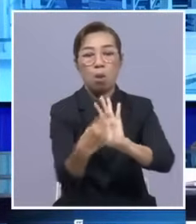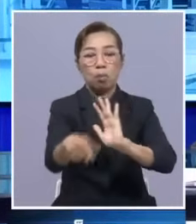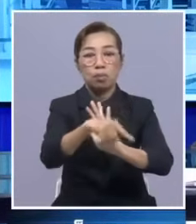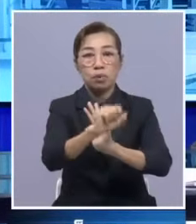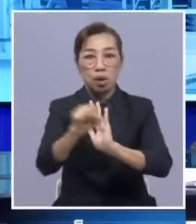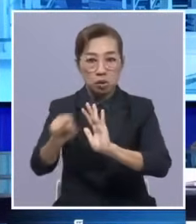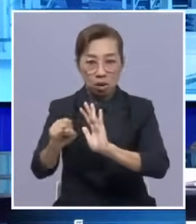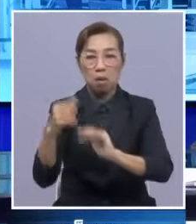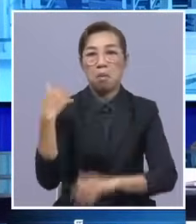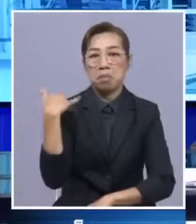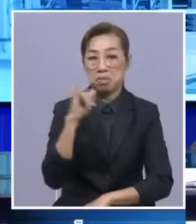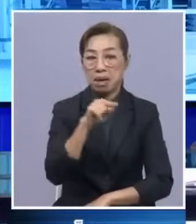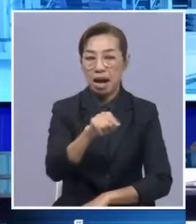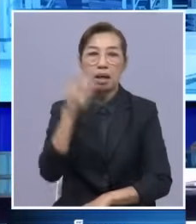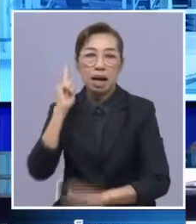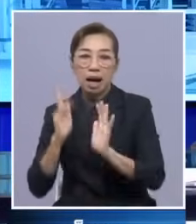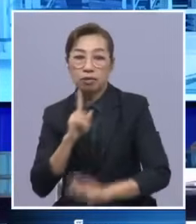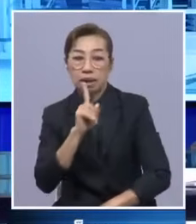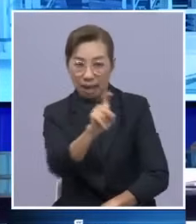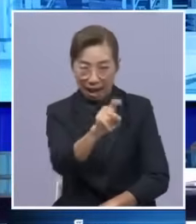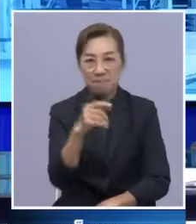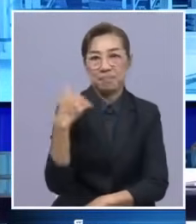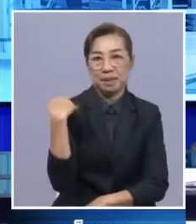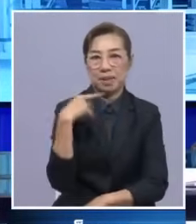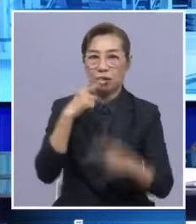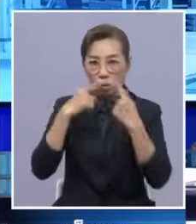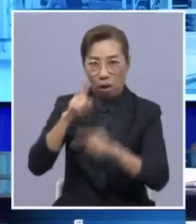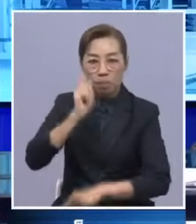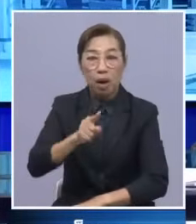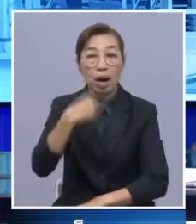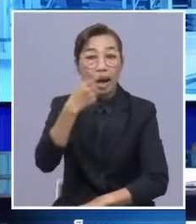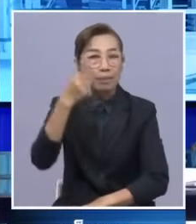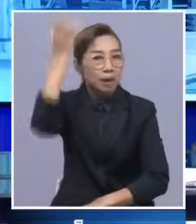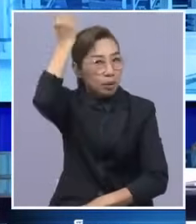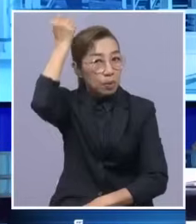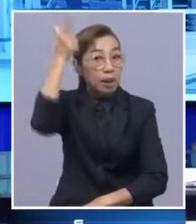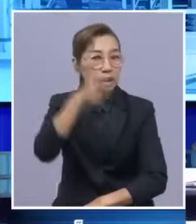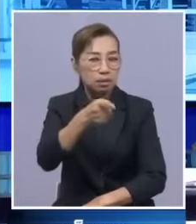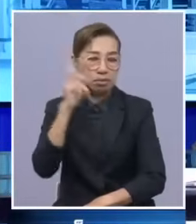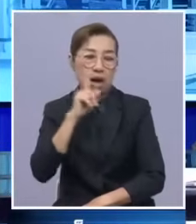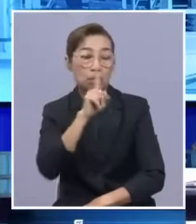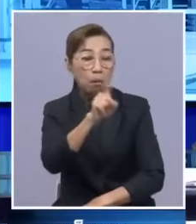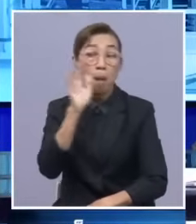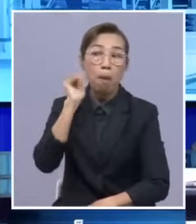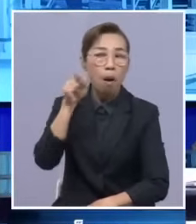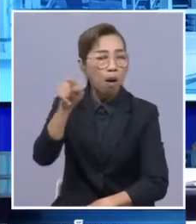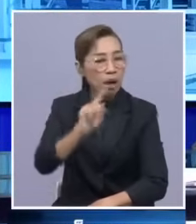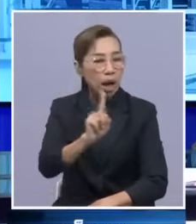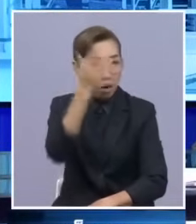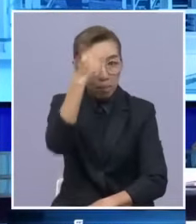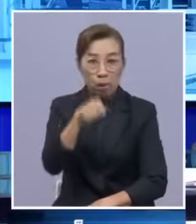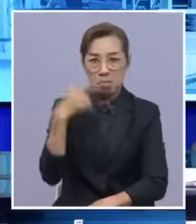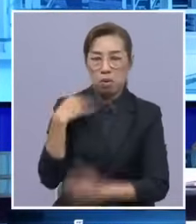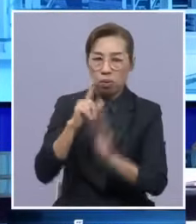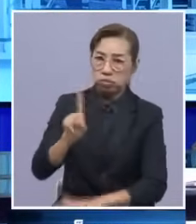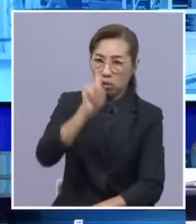นที่จะต้องตอบคำถามกับนักข่าวโดยเฉพาะอ้าวคุณอุ๊งอิ๊งแพทองธารชินวัตรเรื่องคุณพ่อเอ๊ะยังไงเพราะมีคนออกมาตั้งข้อสังเกตว่า